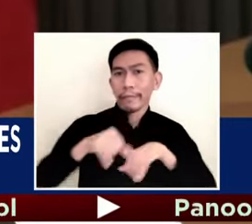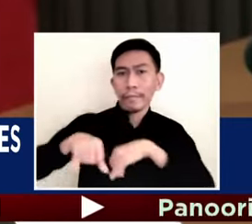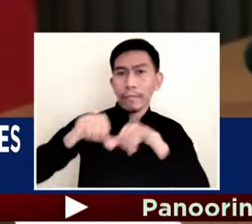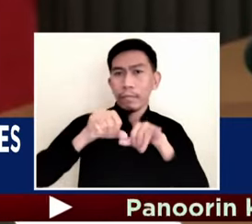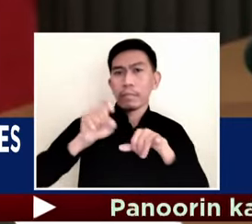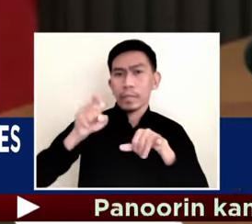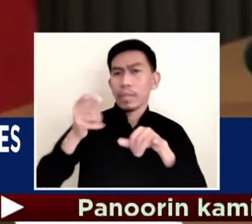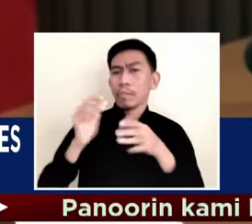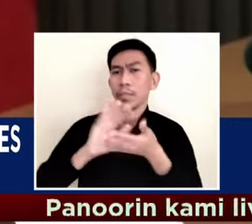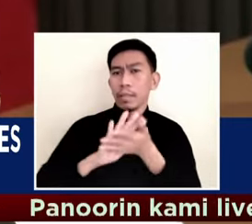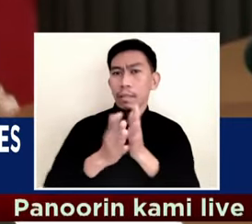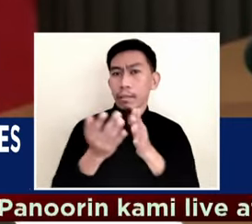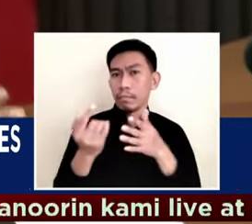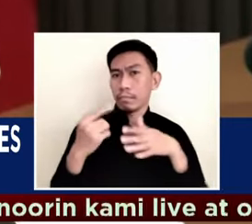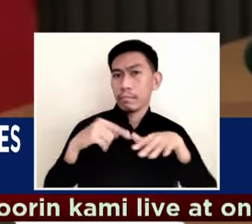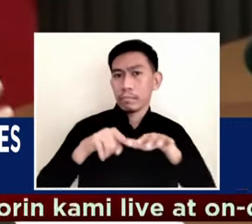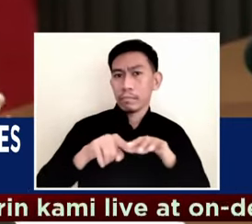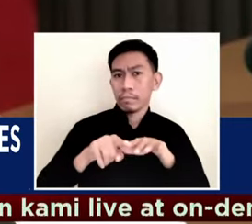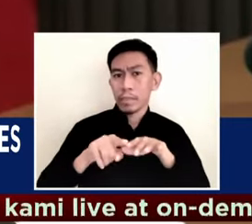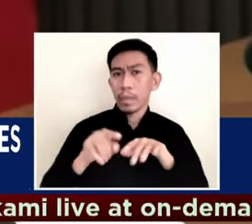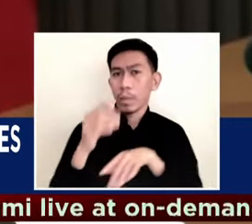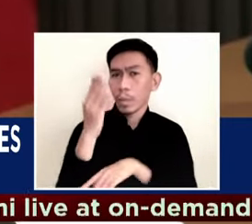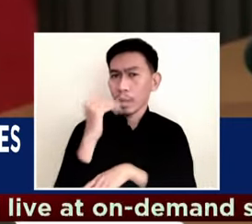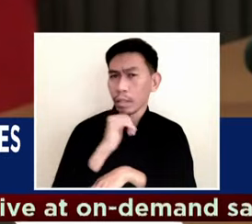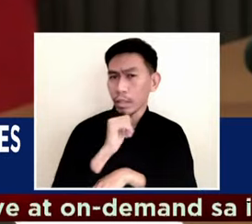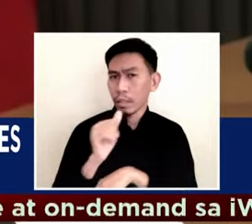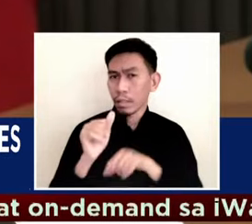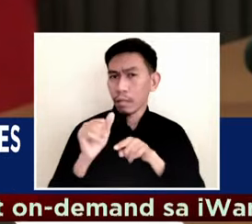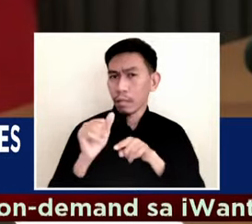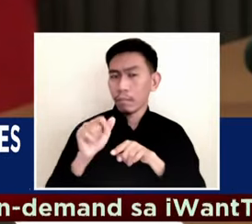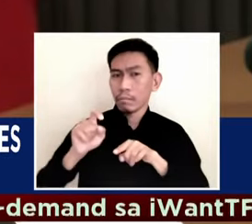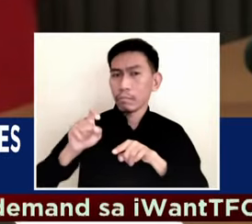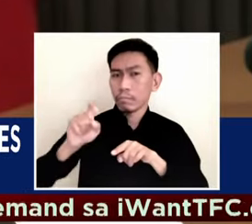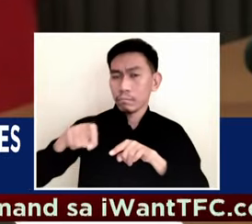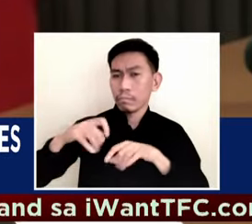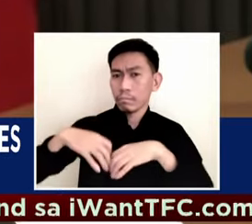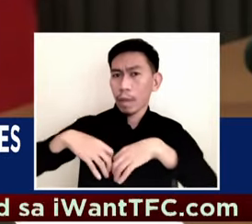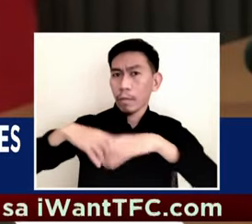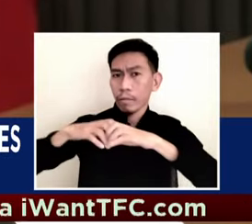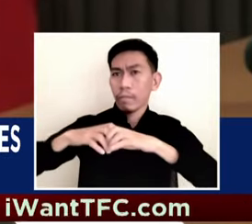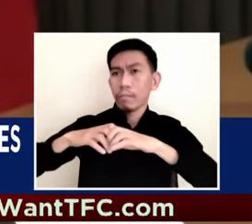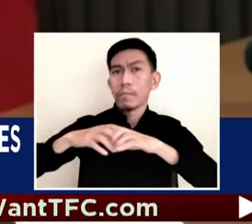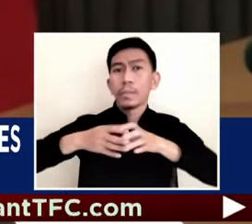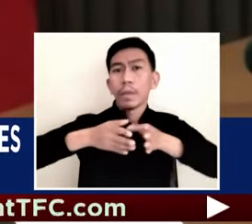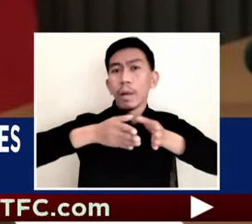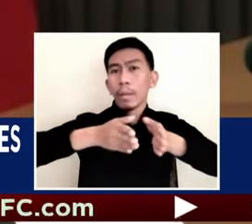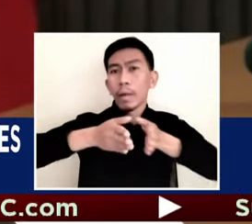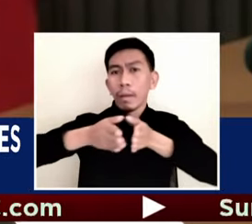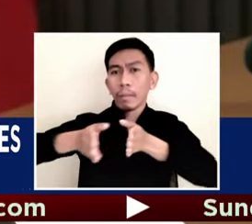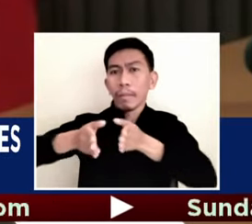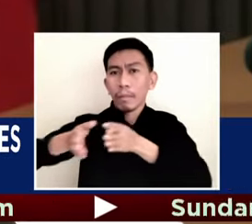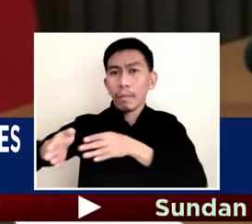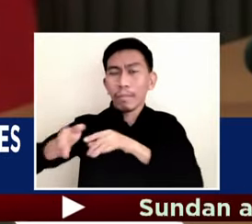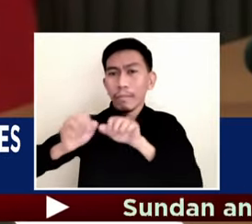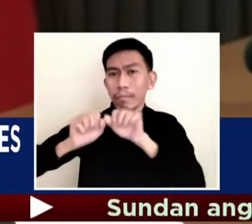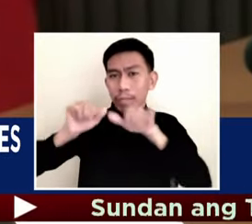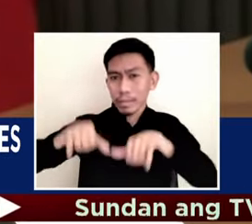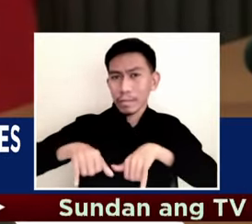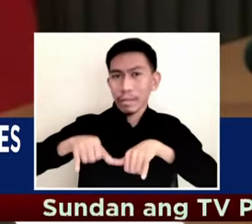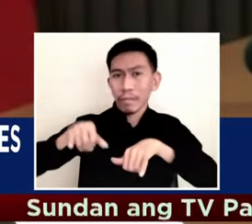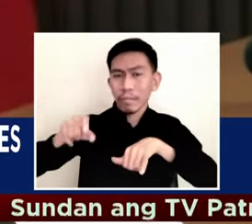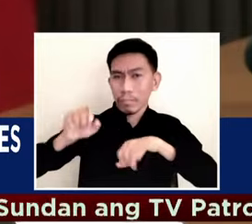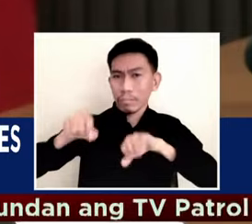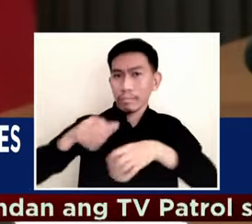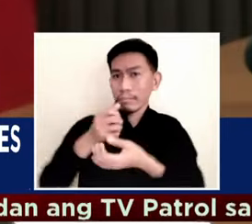bakit hindi po tayo gumawa ng maayos na infrastruktura para ma-ensure na safe po